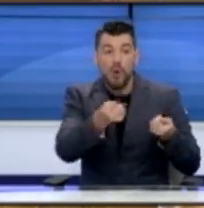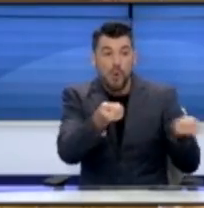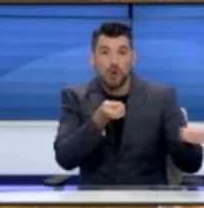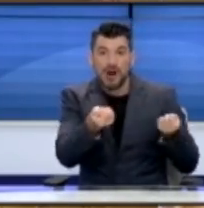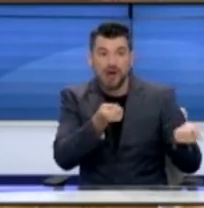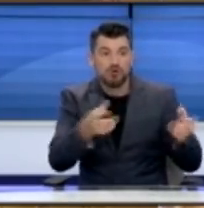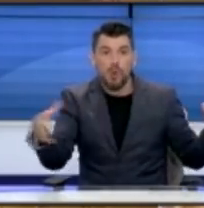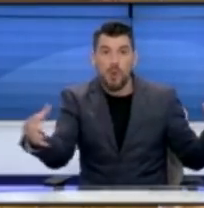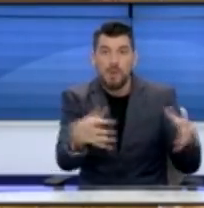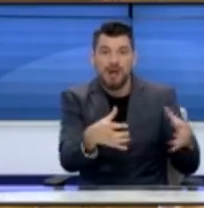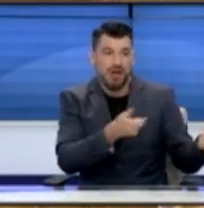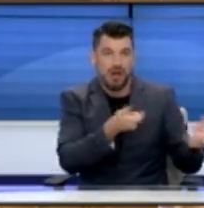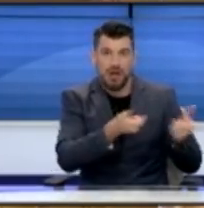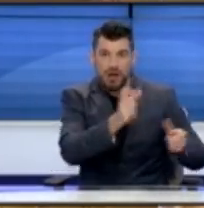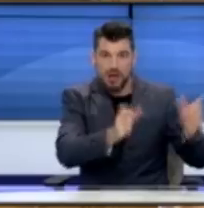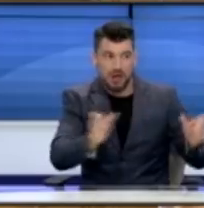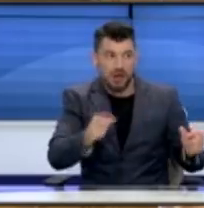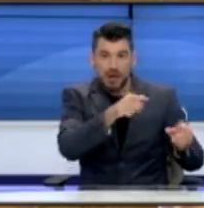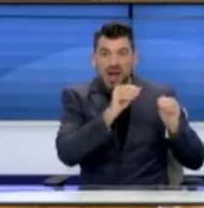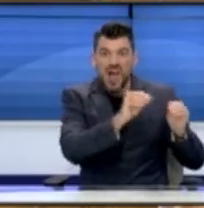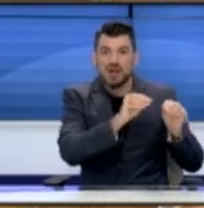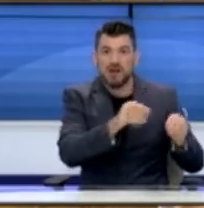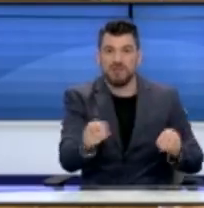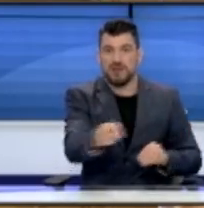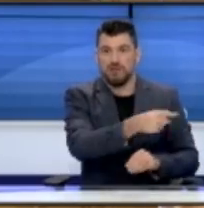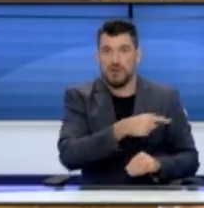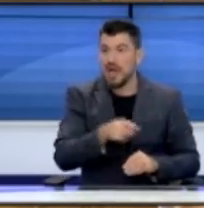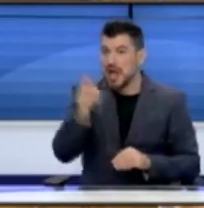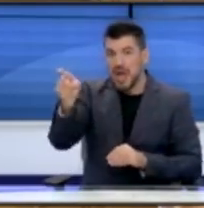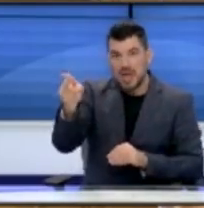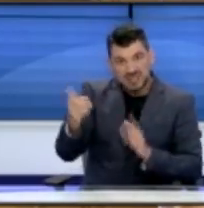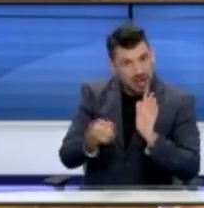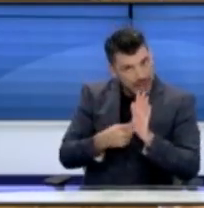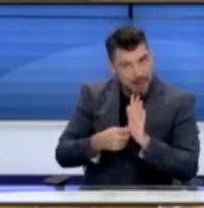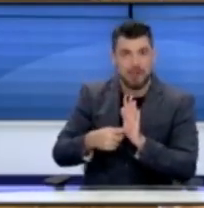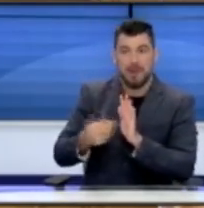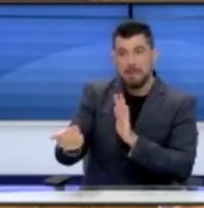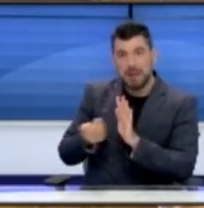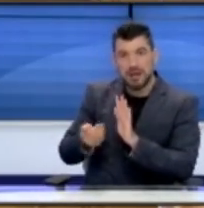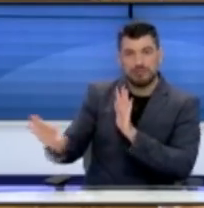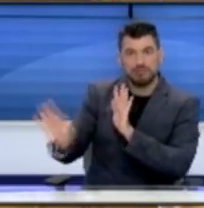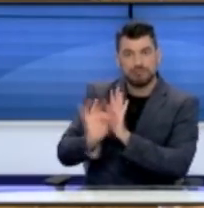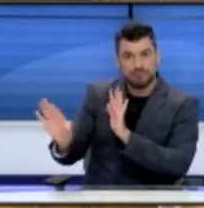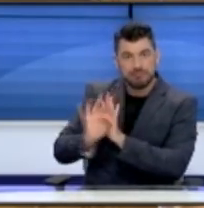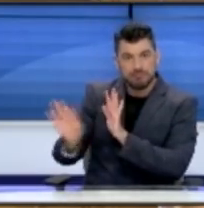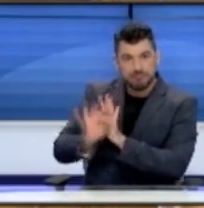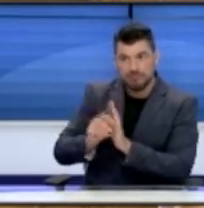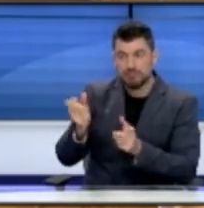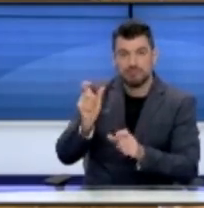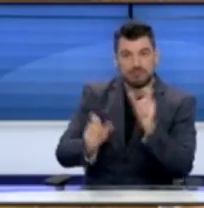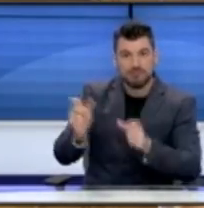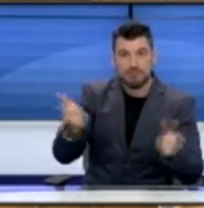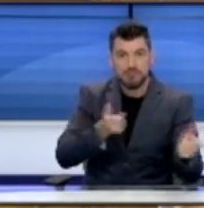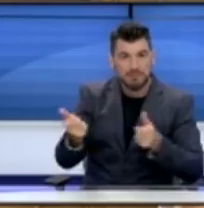την πρώτη προσβολή. Εσείς, αντί να προσλάβετε και να οργανώσετε επίγειες δυνάμεις, αντί